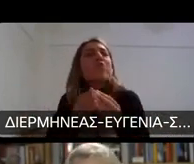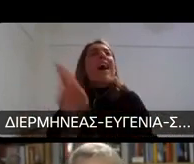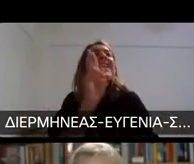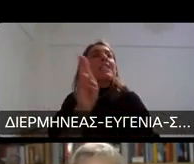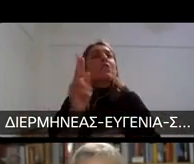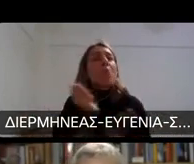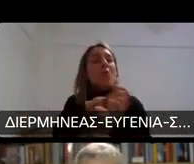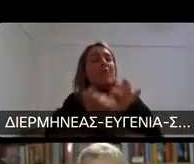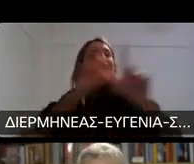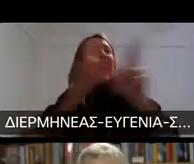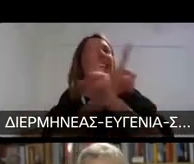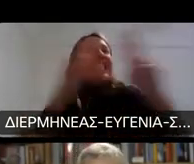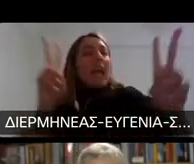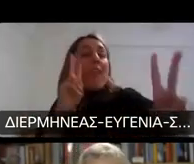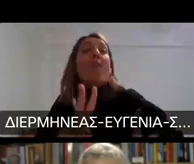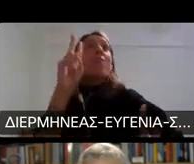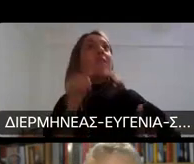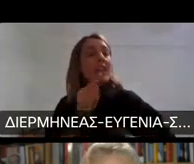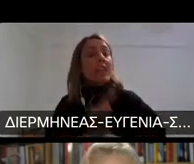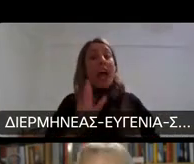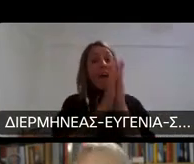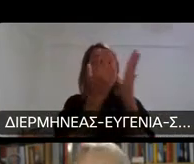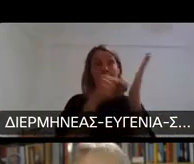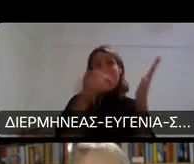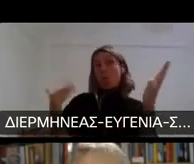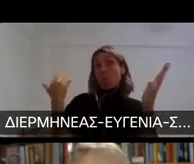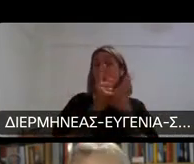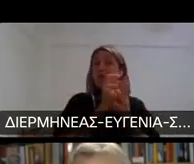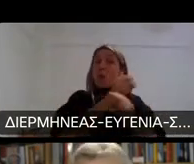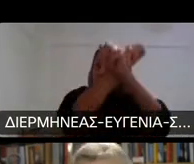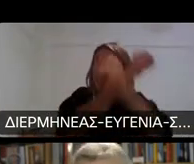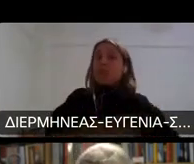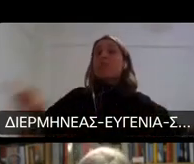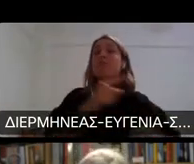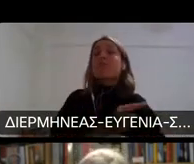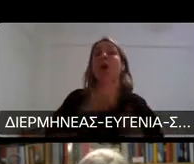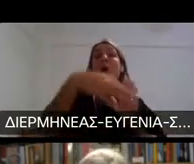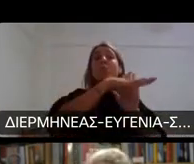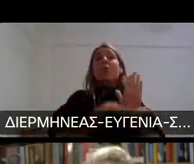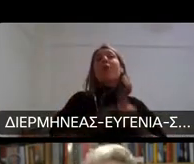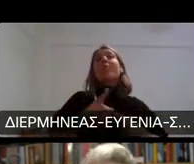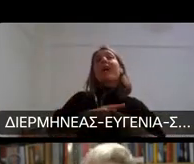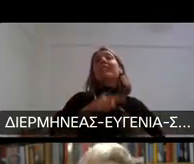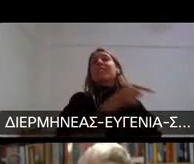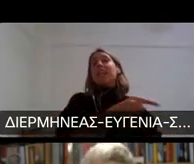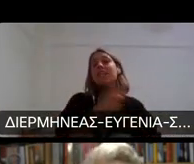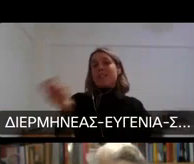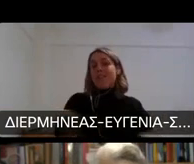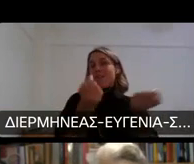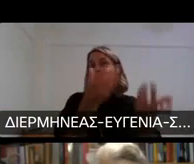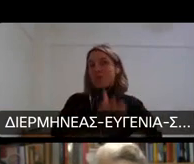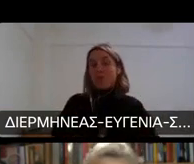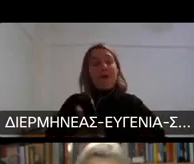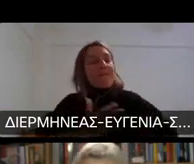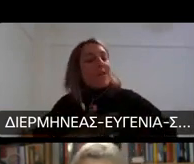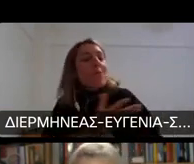υπάρχουν σε αυτό το τόμο που μόλις κυκλοφόρησε από τις εκδόσεις πεδίου παραδοτέω του προγράμματος Trace. Σας ευχαριστώ θερμά για την προσοχή